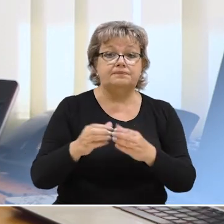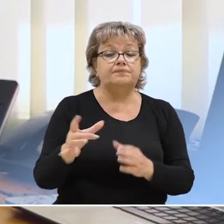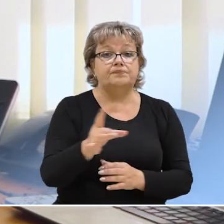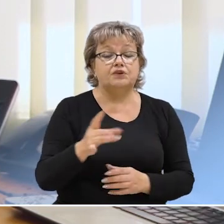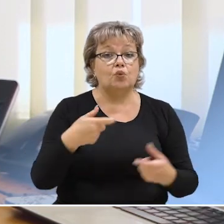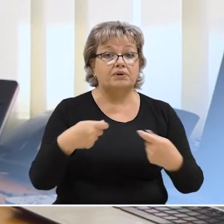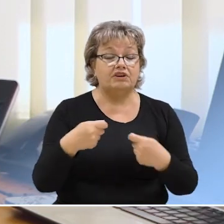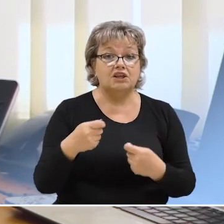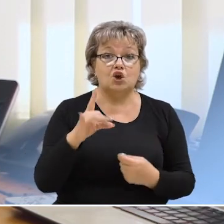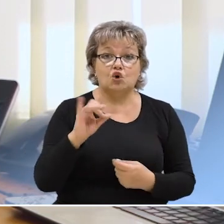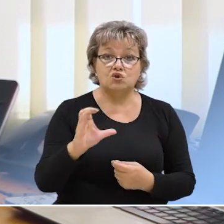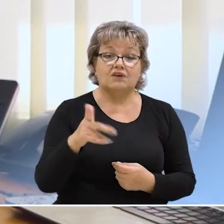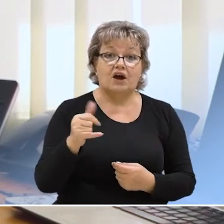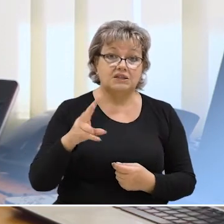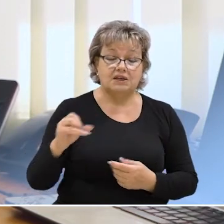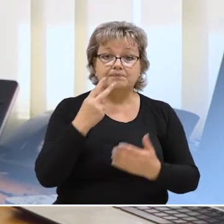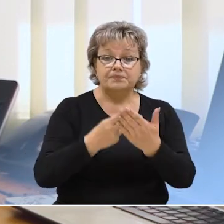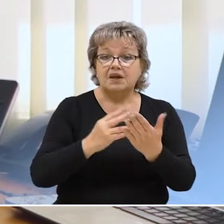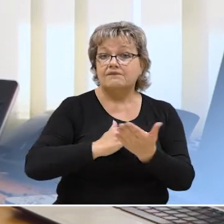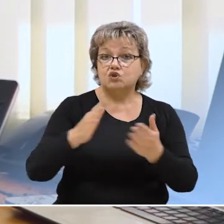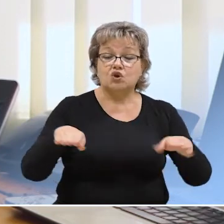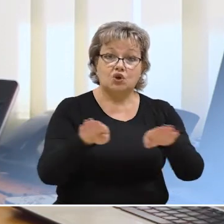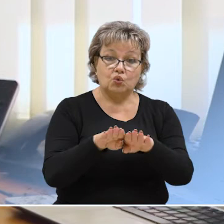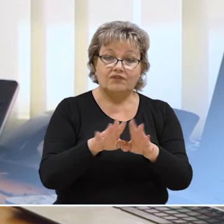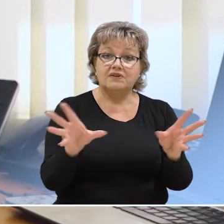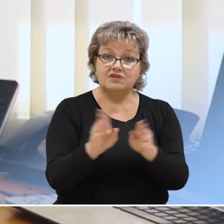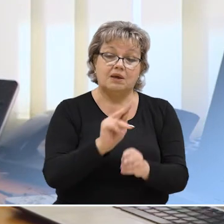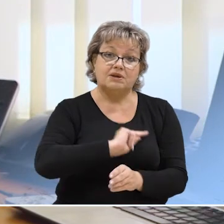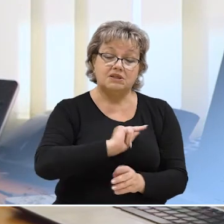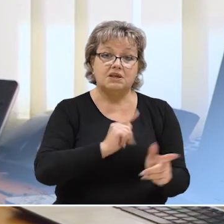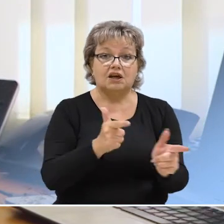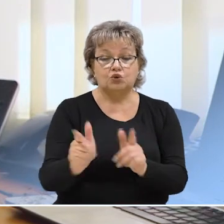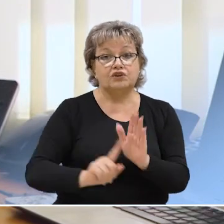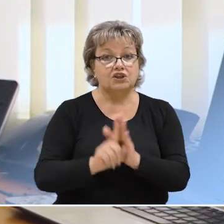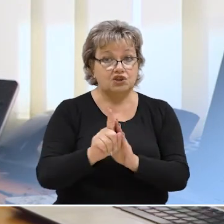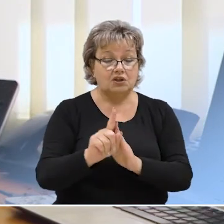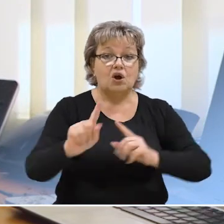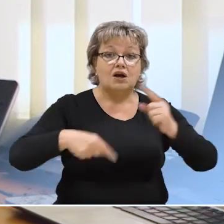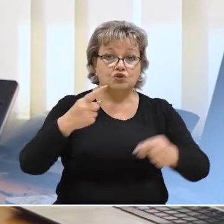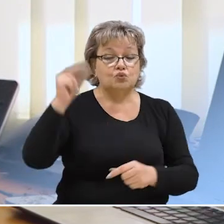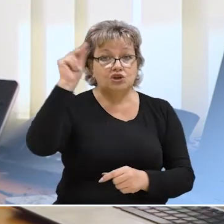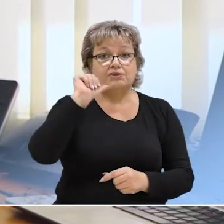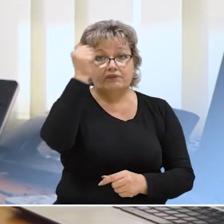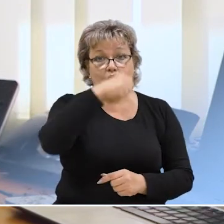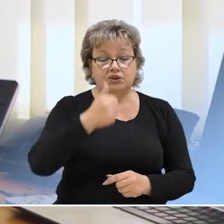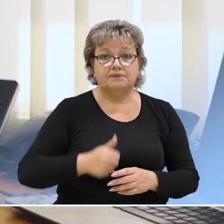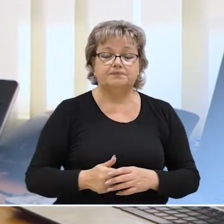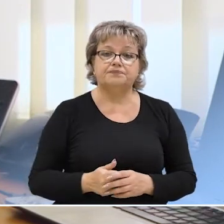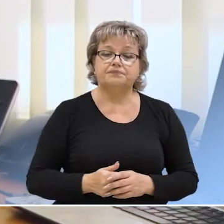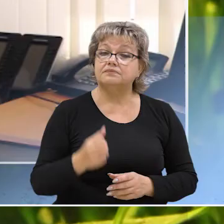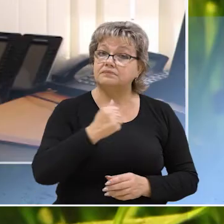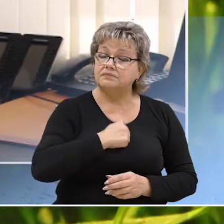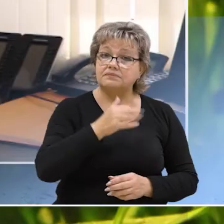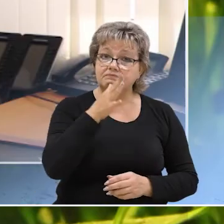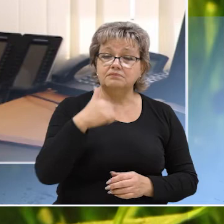области и подразделения регионального управления Росгвардии продемонстрировали высокий уровень взаимодействия и готовность к началу очередного учебного